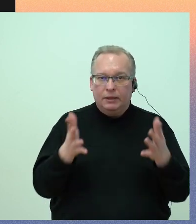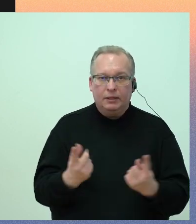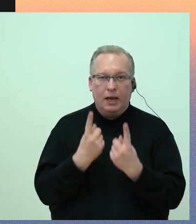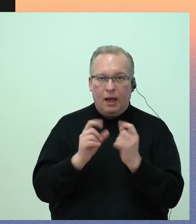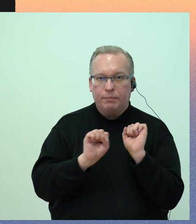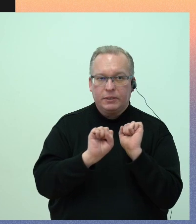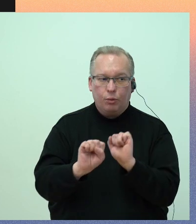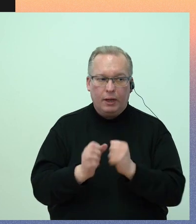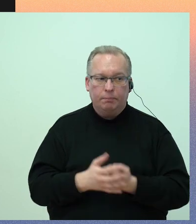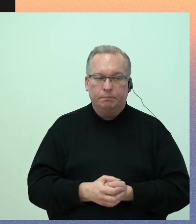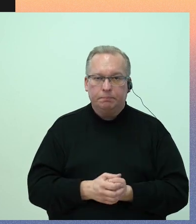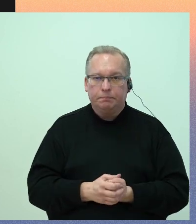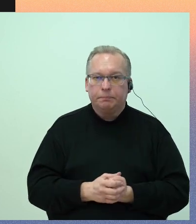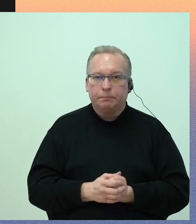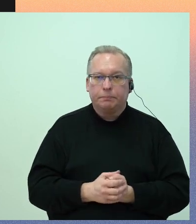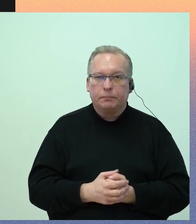apsauga.